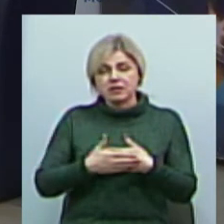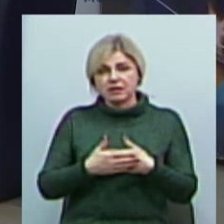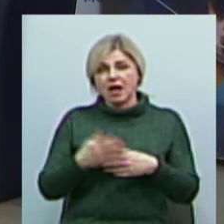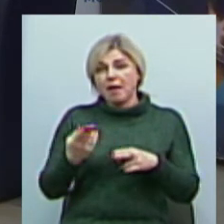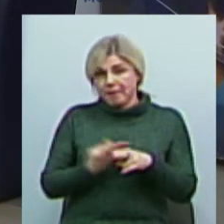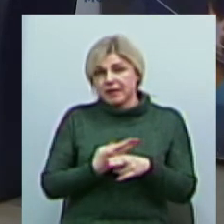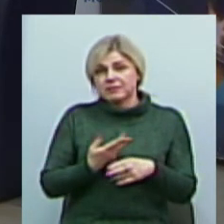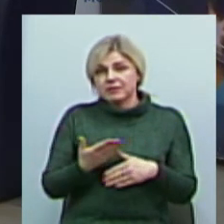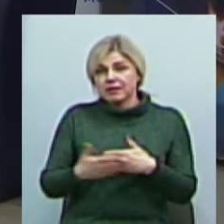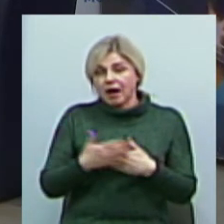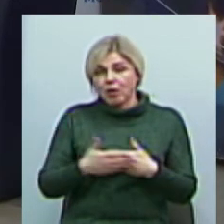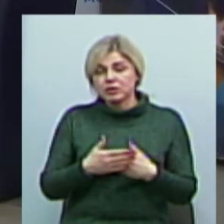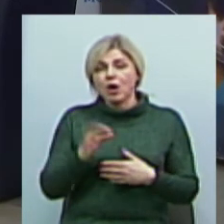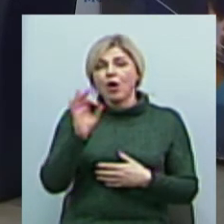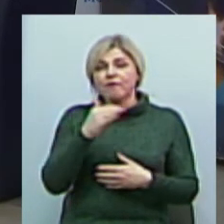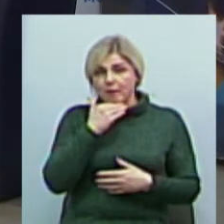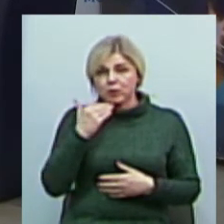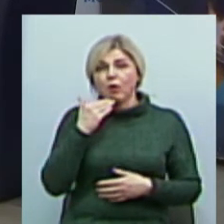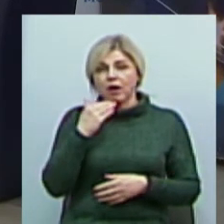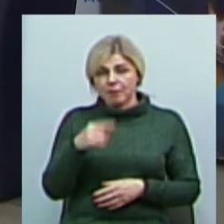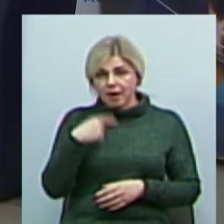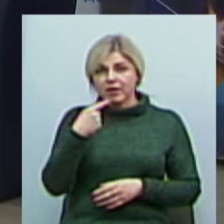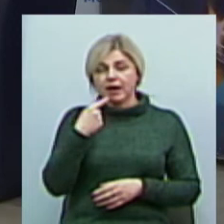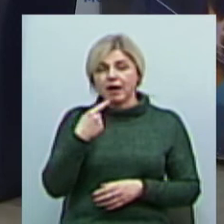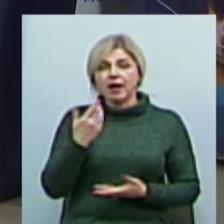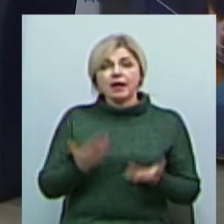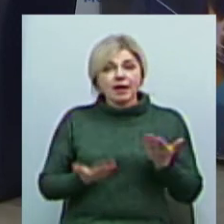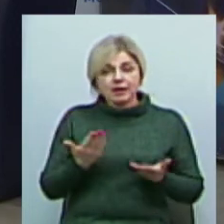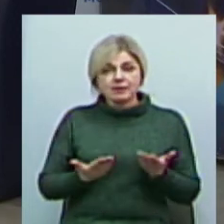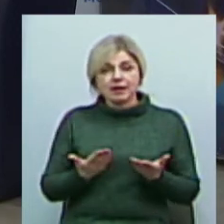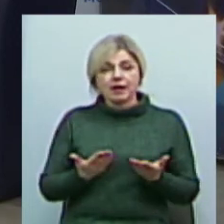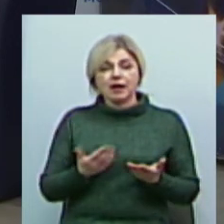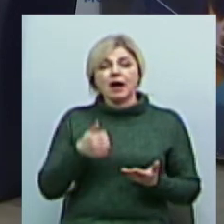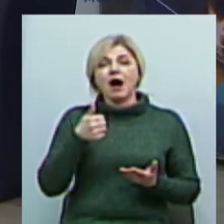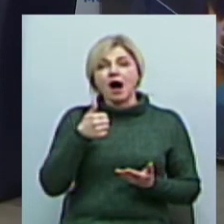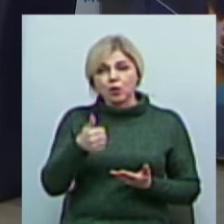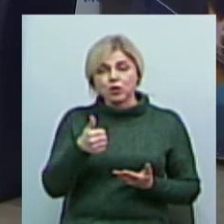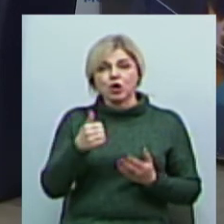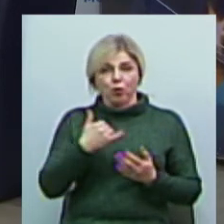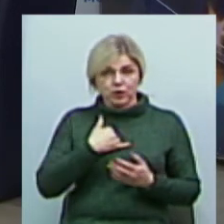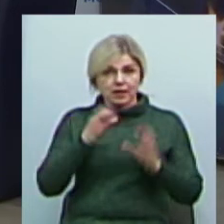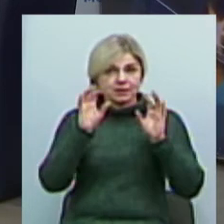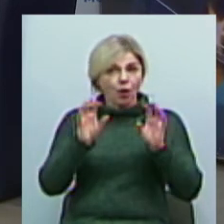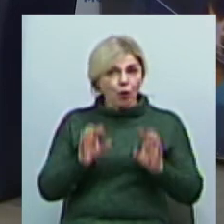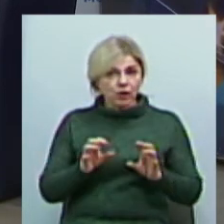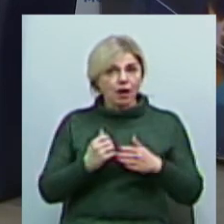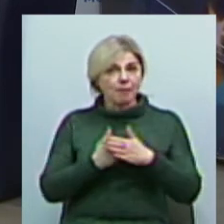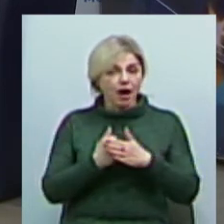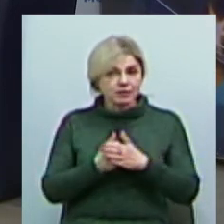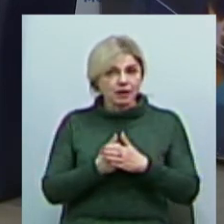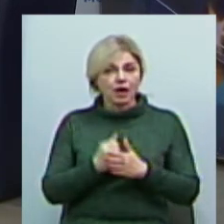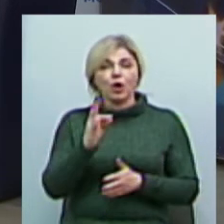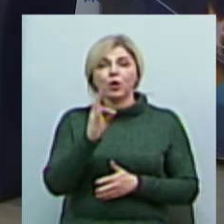бескарности. То есть во многом говоря, если у нас хорошая законодательная база, но